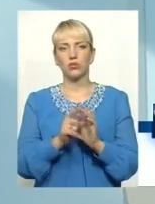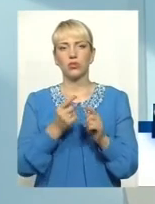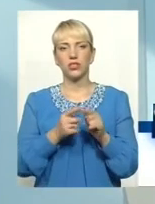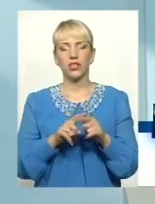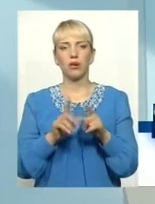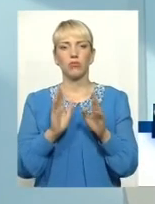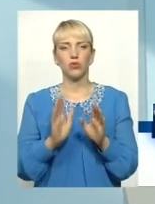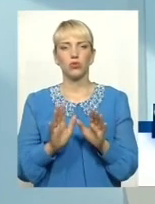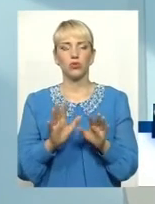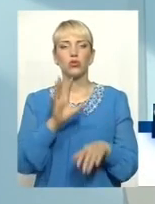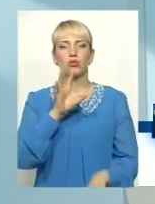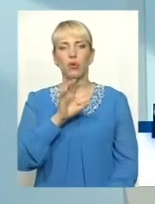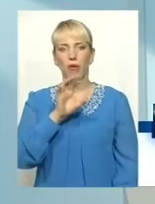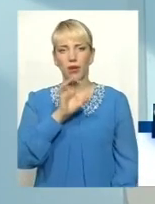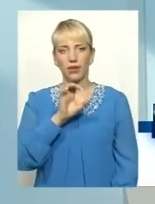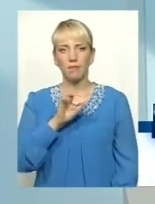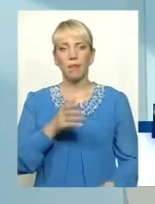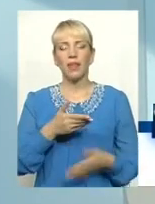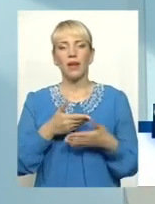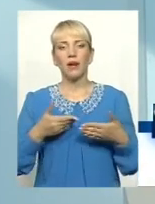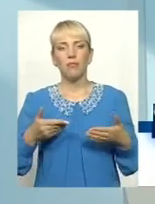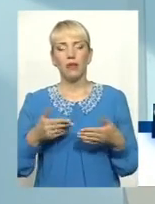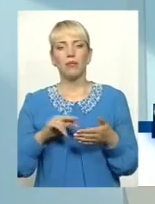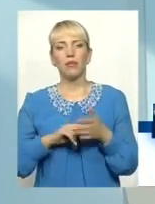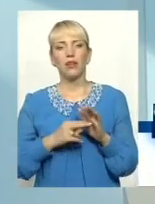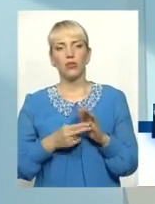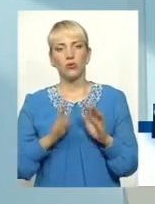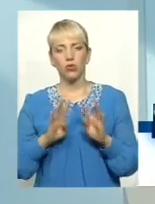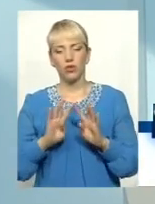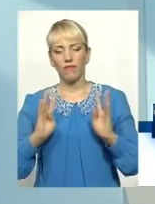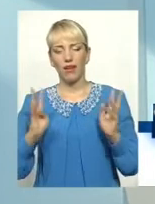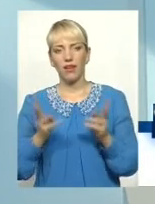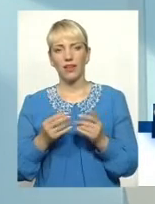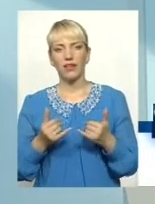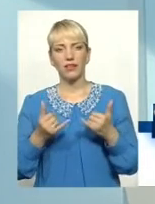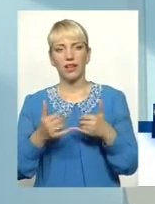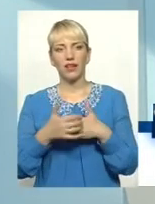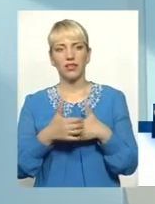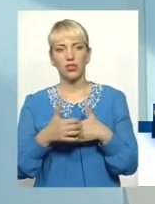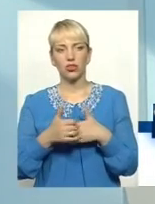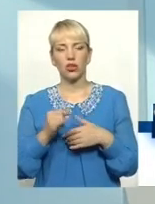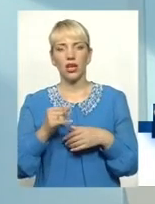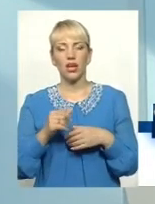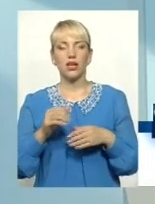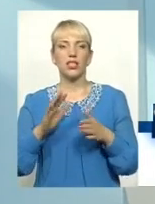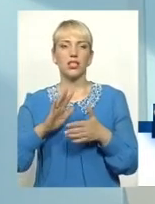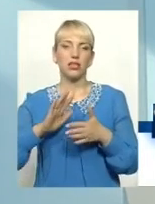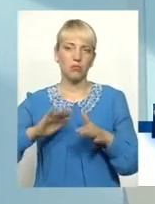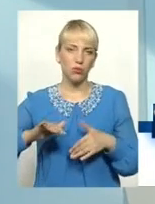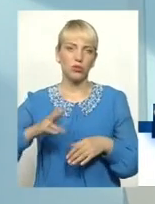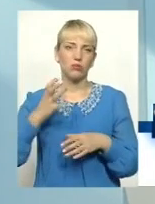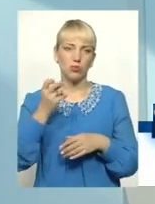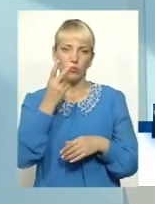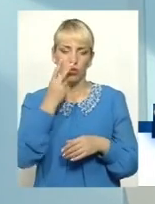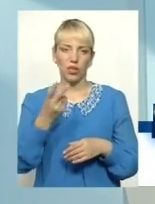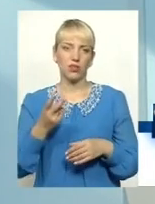будуть собаки. Ми плануємо, так само буде вольєр для кішок, котів. Ну, і згодом життя покаже,